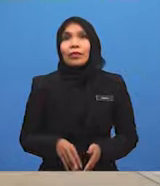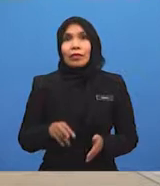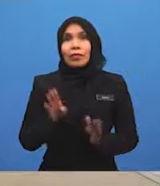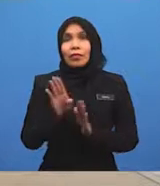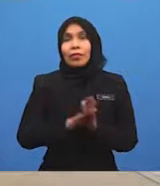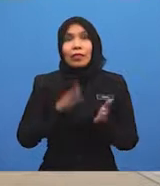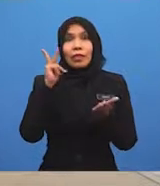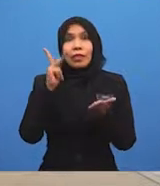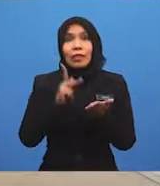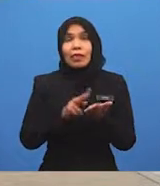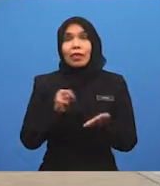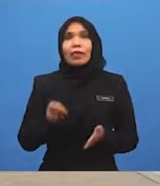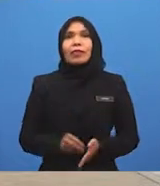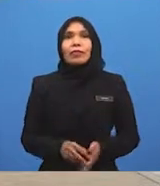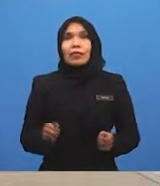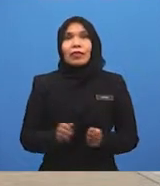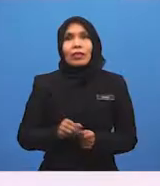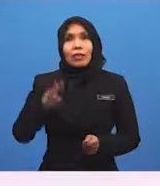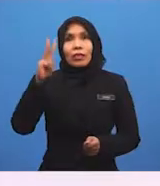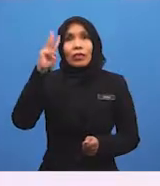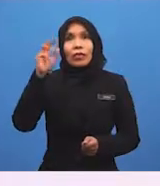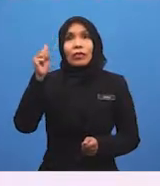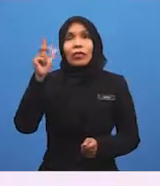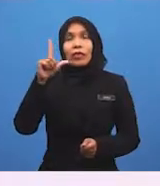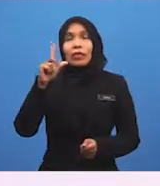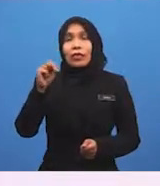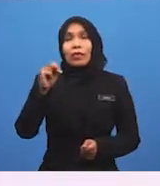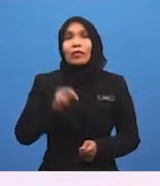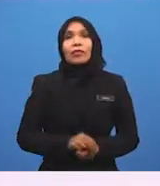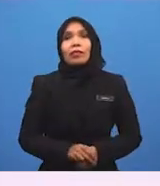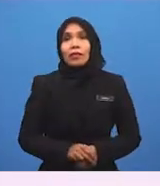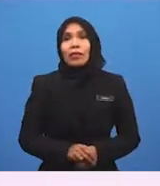dengan Wan dan Ling.